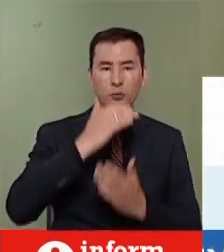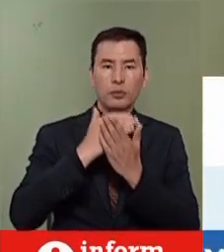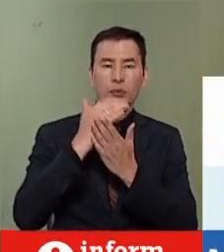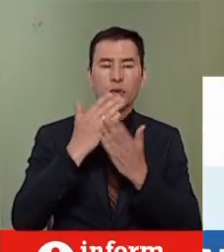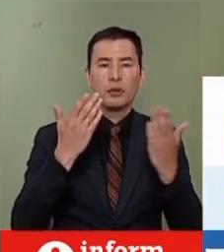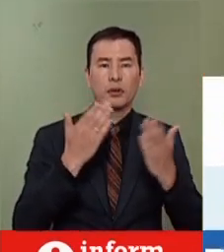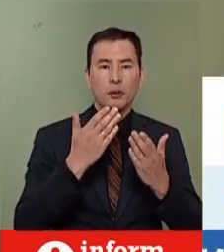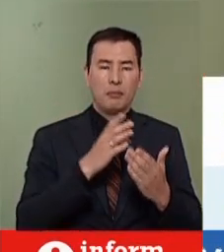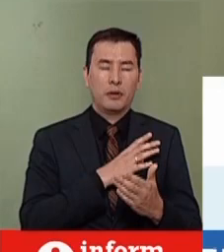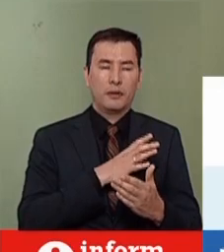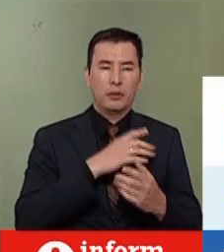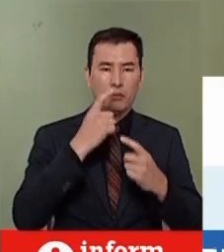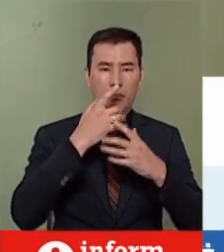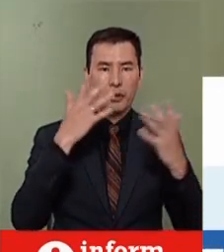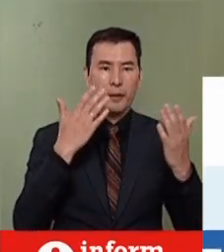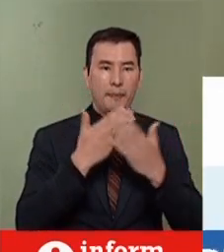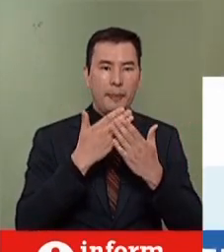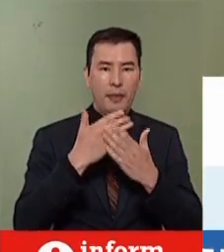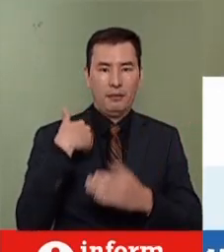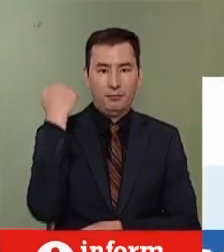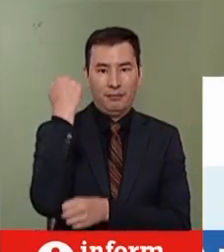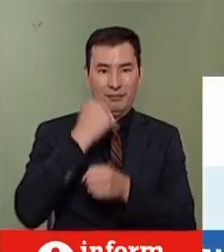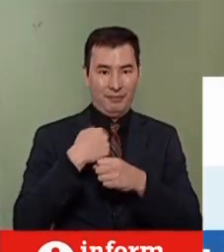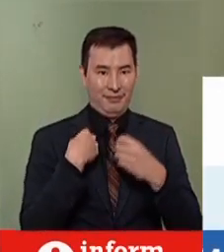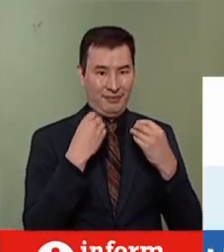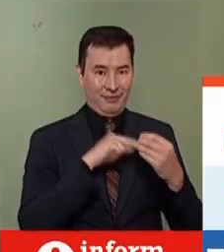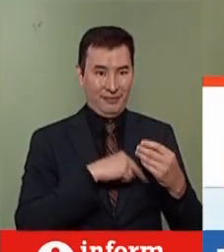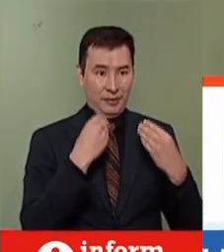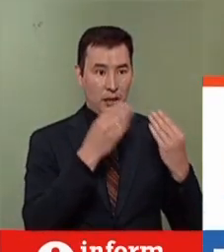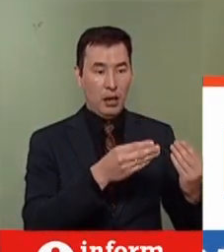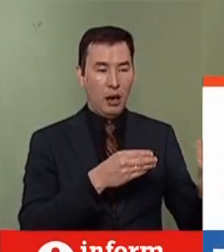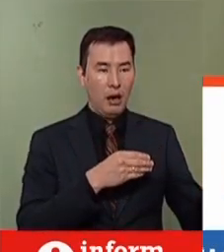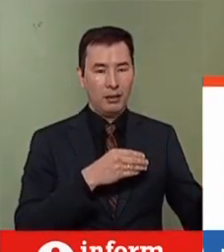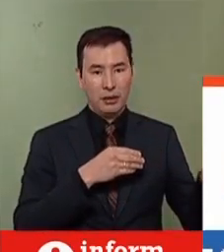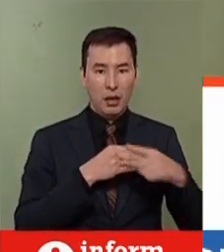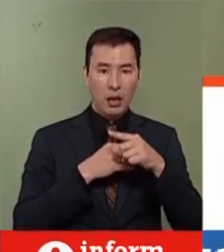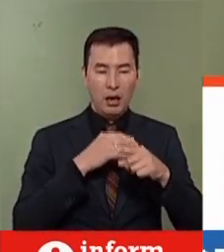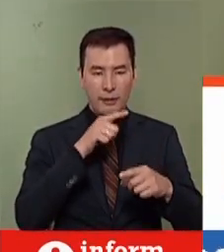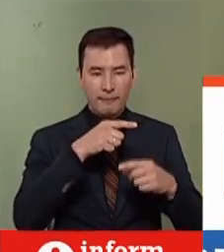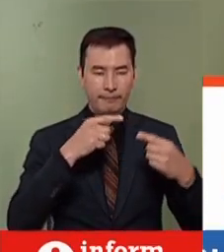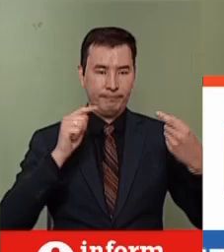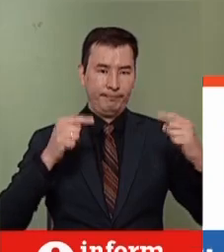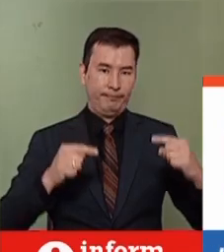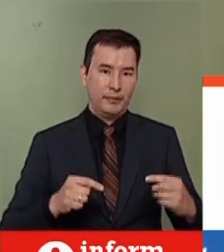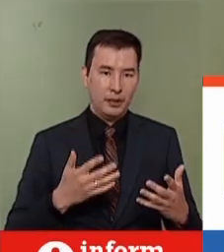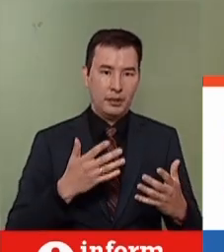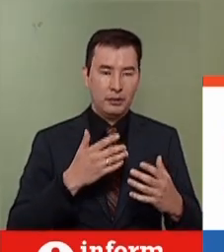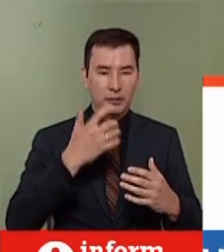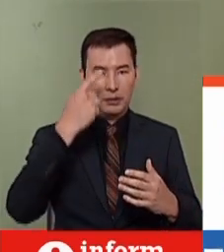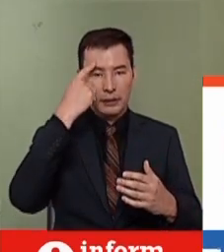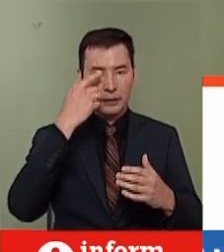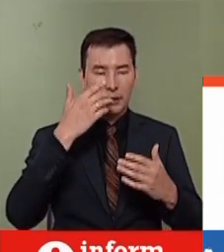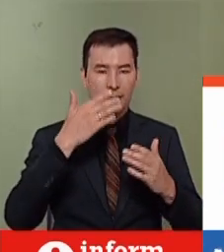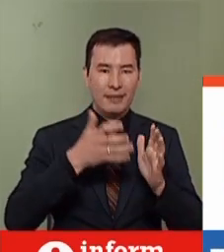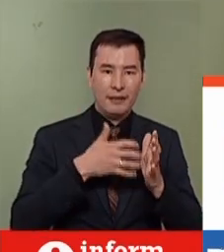соответствует как ожиданиям работодателя, так и не соответствует тем потребностям, которые диктует рынок труда. То есть я